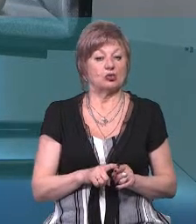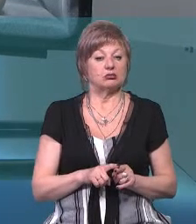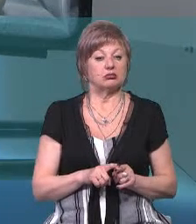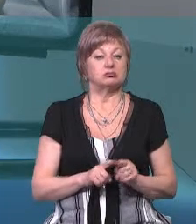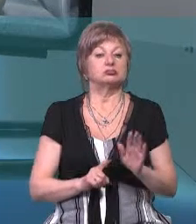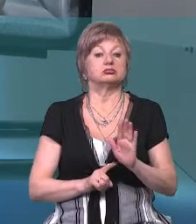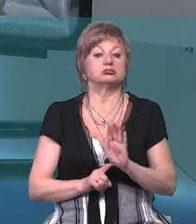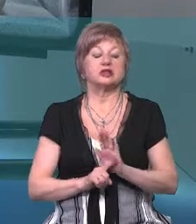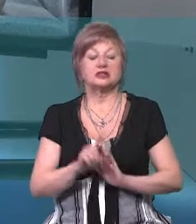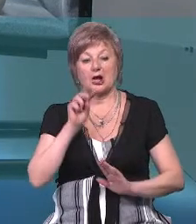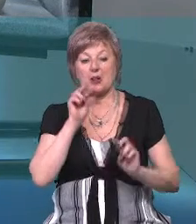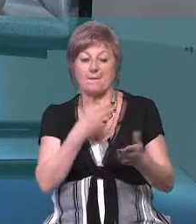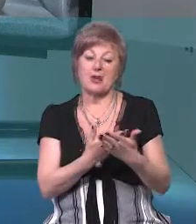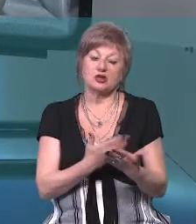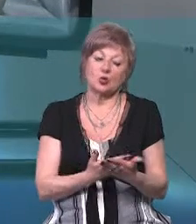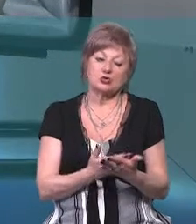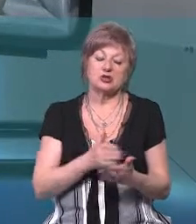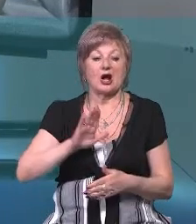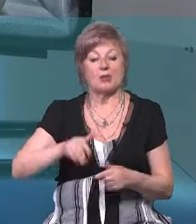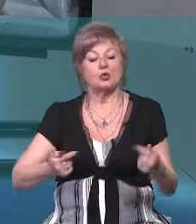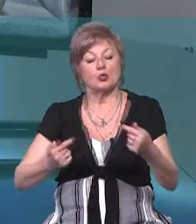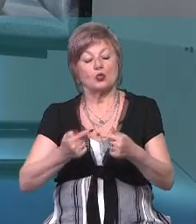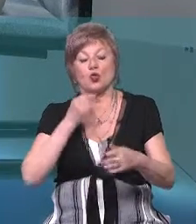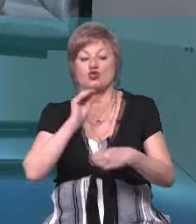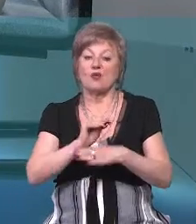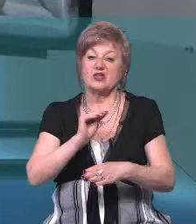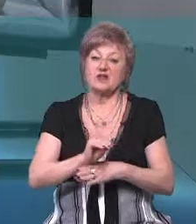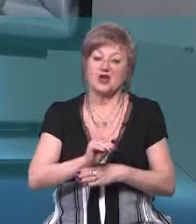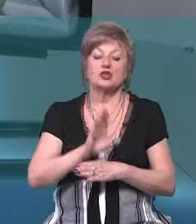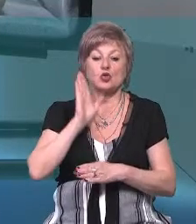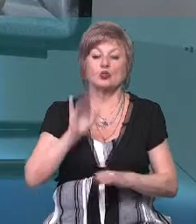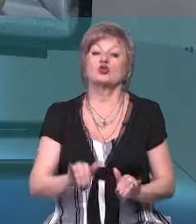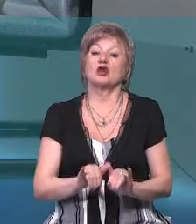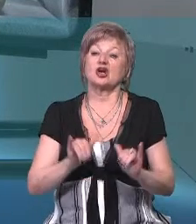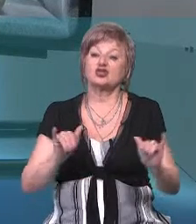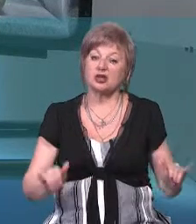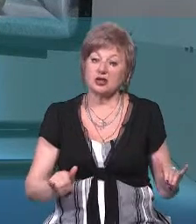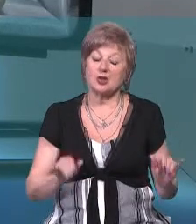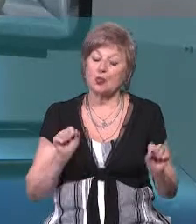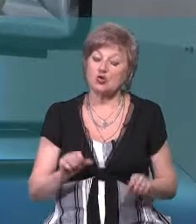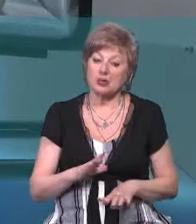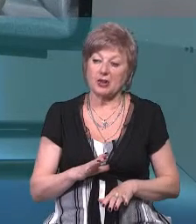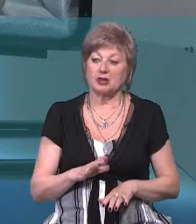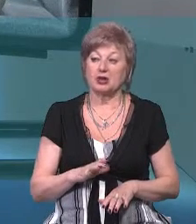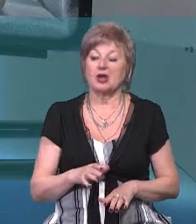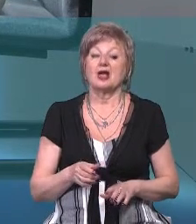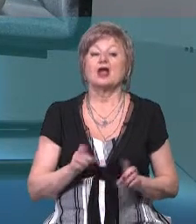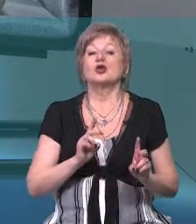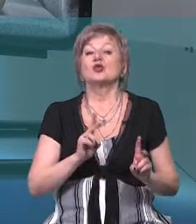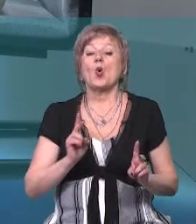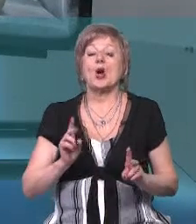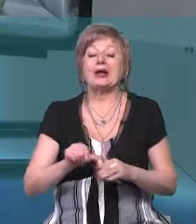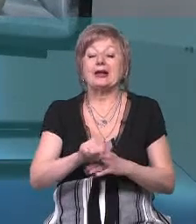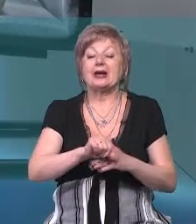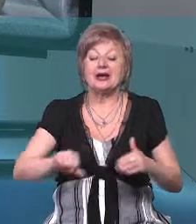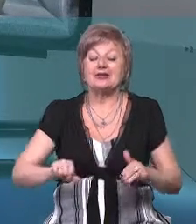спочатку підозра, а потім і остаточне обвинувачення може бути розширено. От, і до яких меж воно може